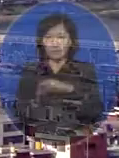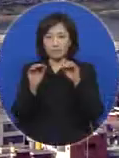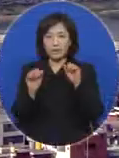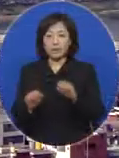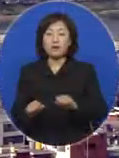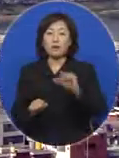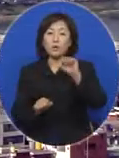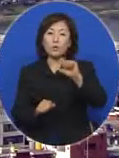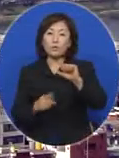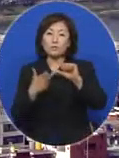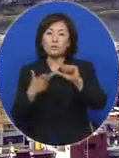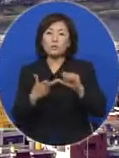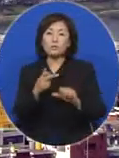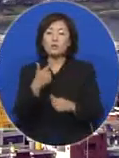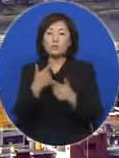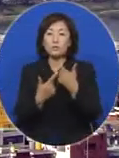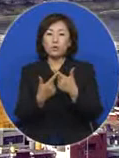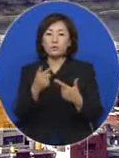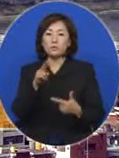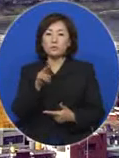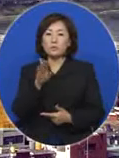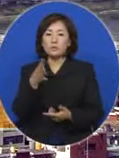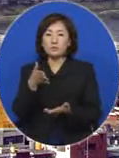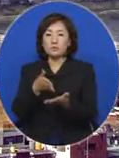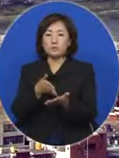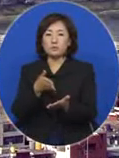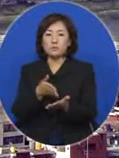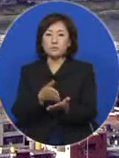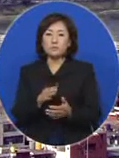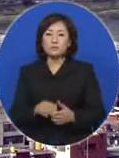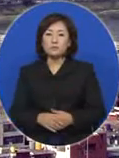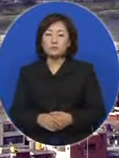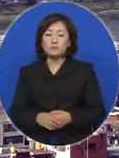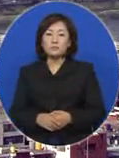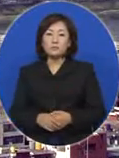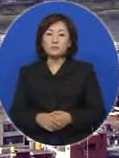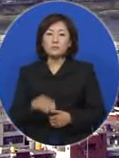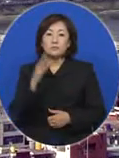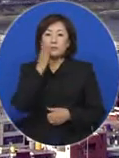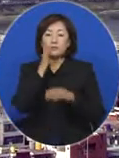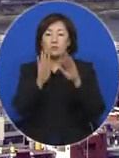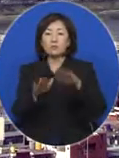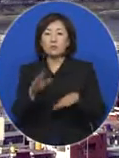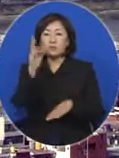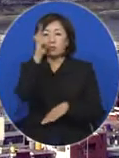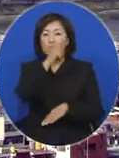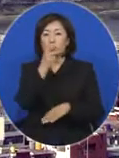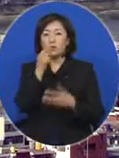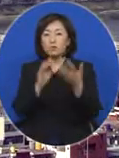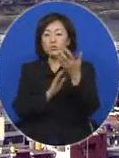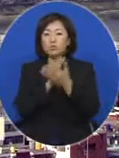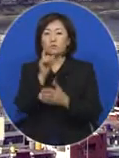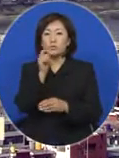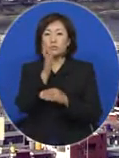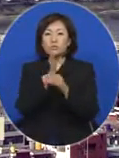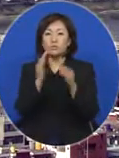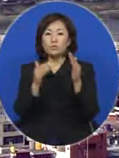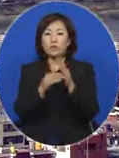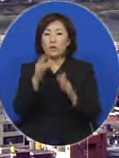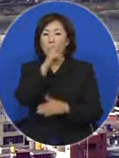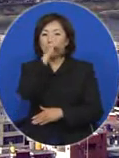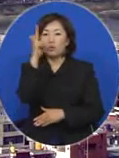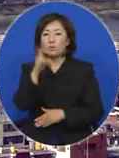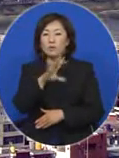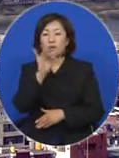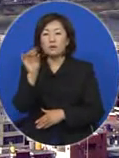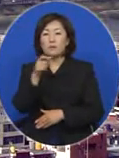여러분 안녕하십니까? 5월 17일 목요일 UBC 뉴스 투데이입니다. 울산 지방은 오늘 오전에 구름 많다가 오후 한때 곳에